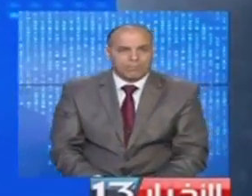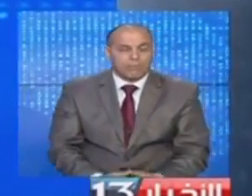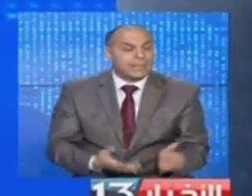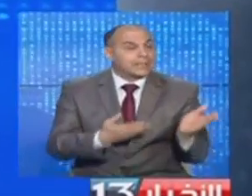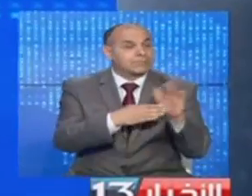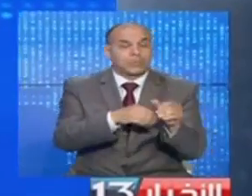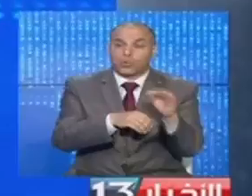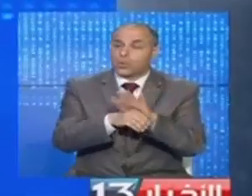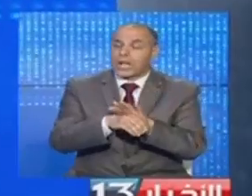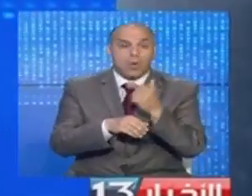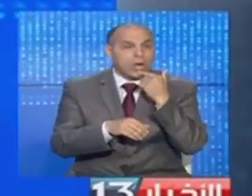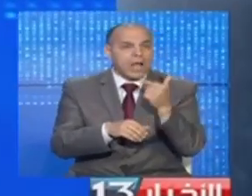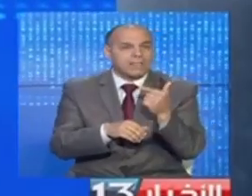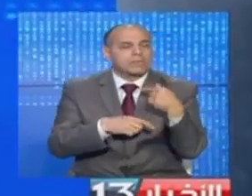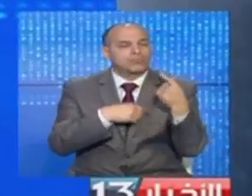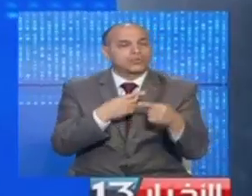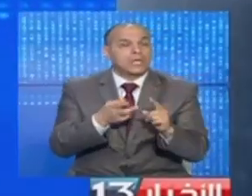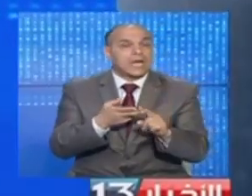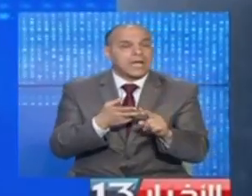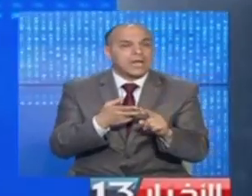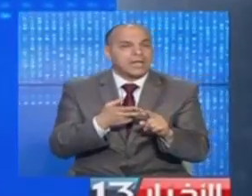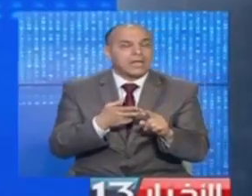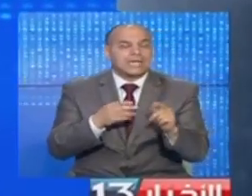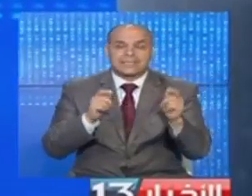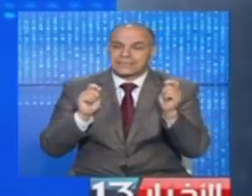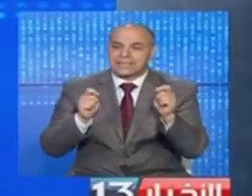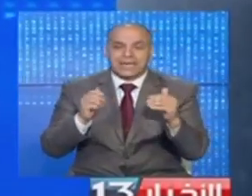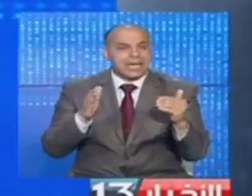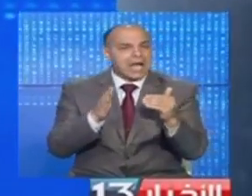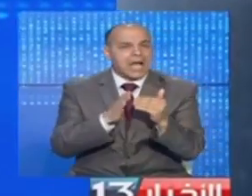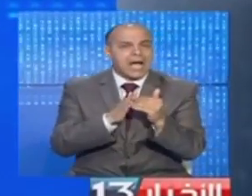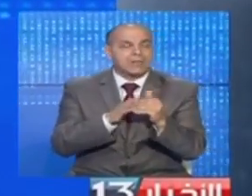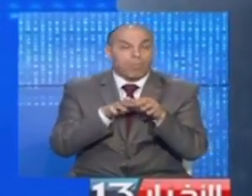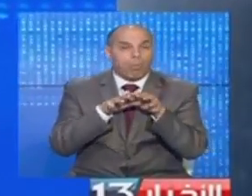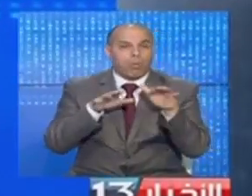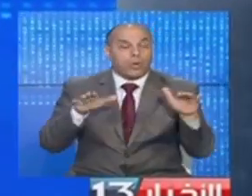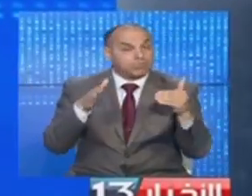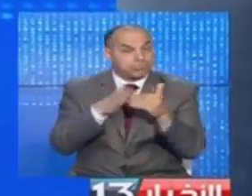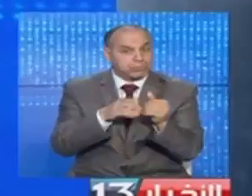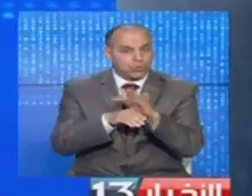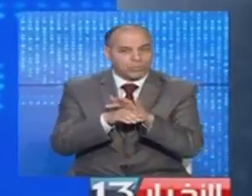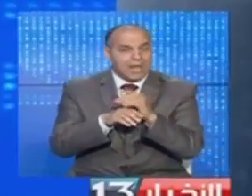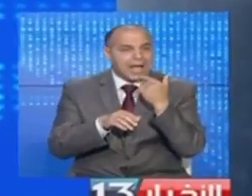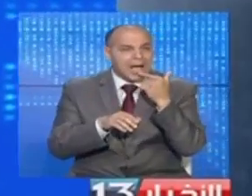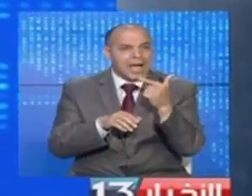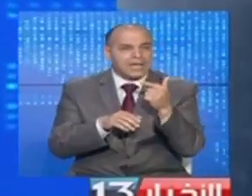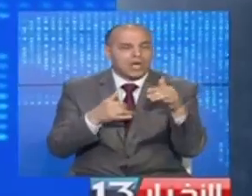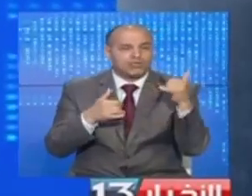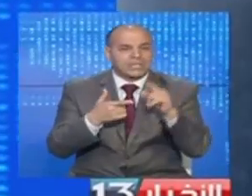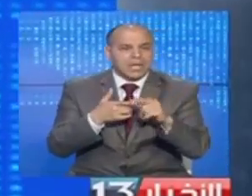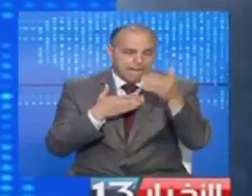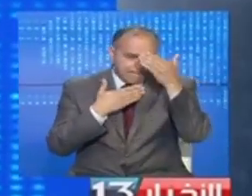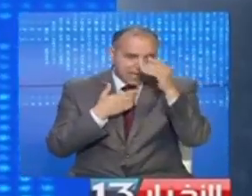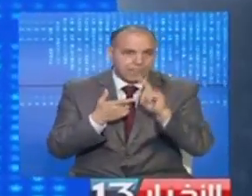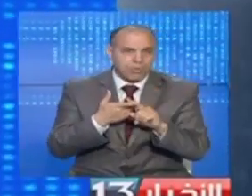وتوقياً من فيروس كورونا المستجد وفي إطار سياسة الحد من انتشار الوباء، أعلنت كل من الجزائر